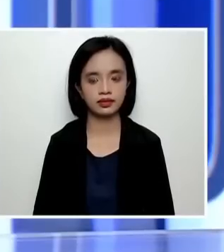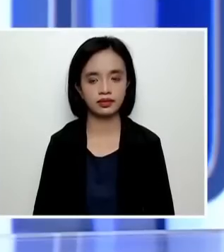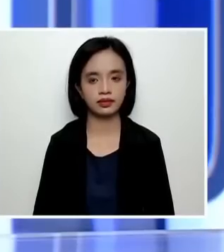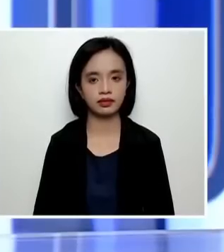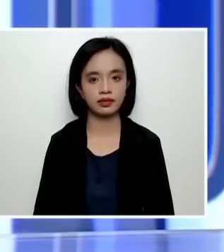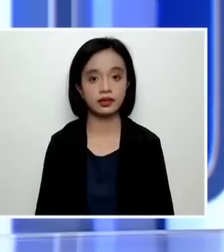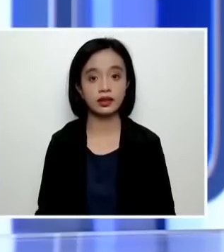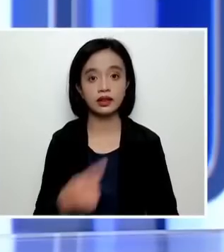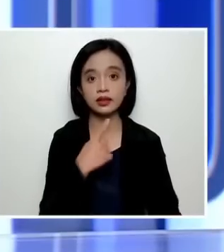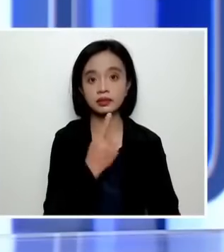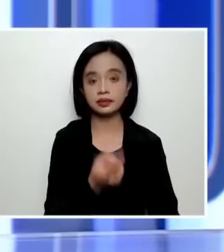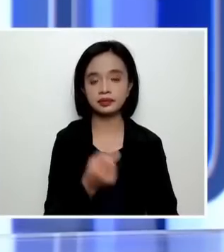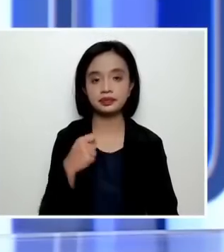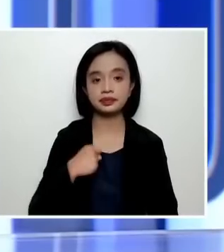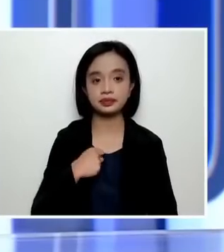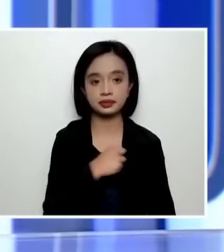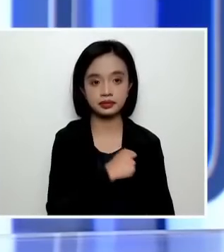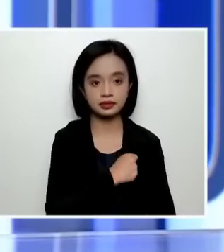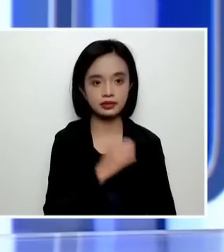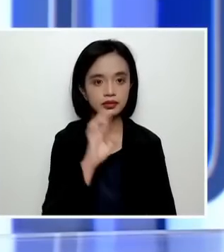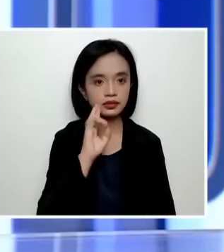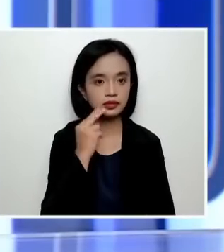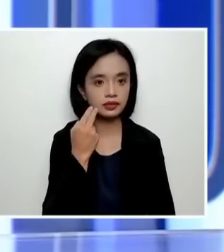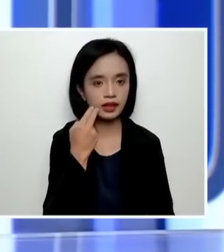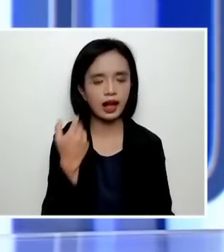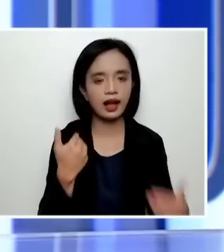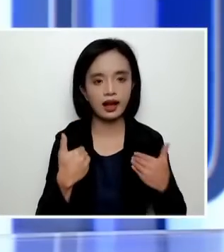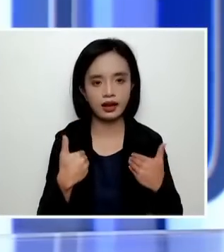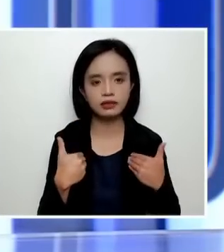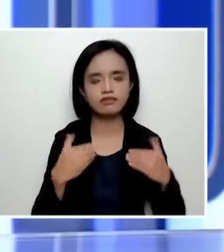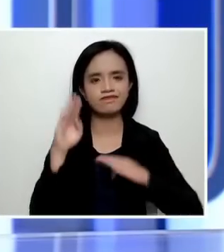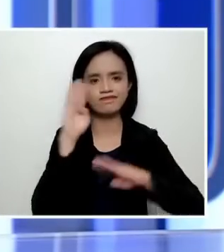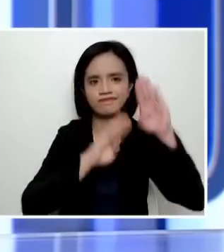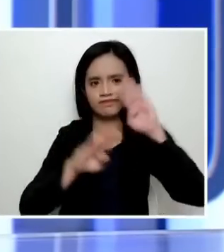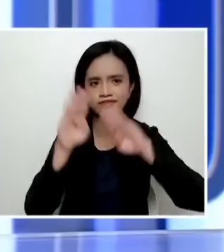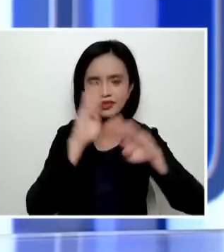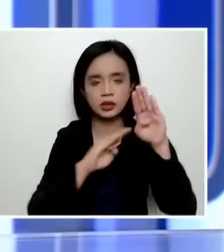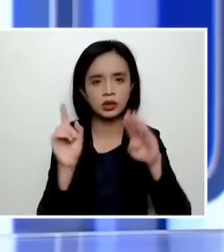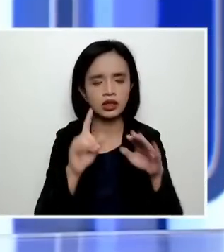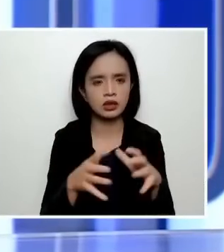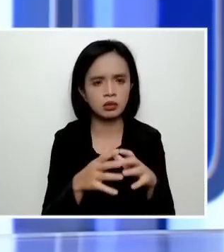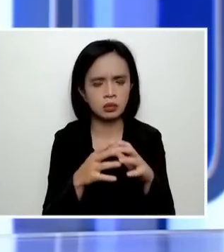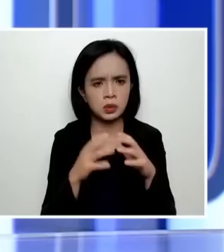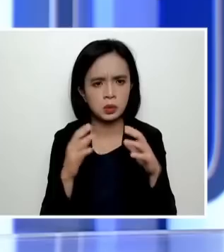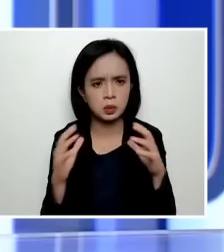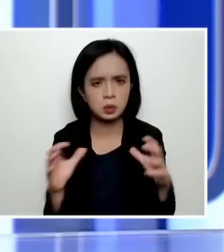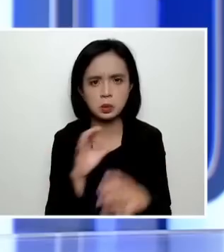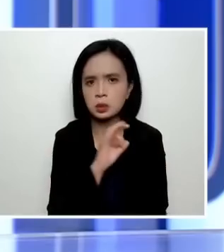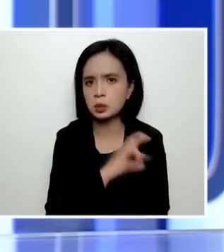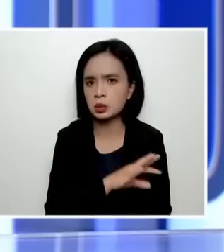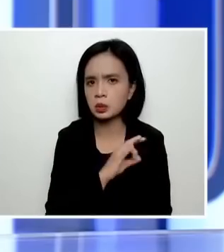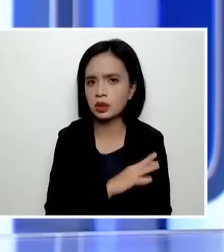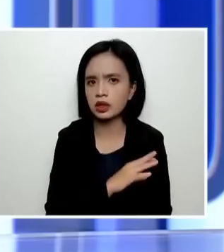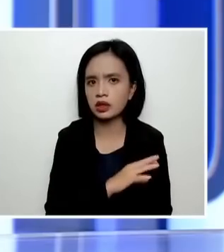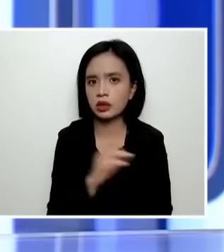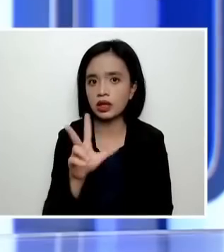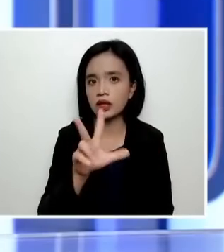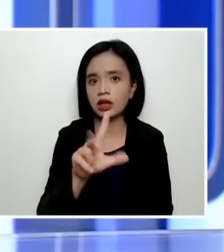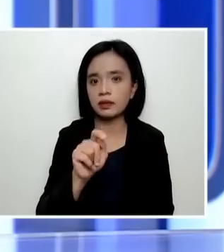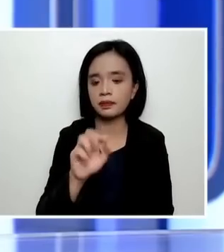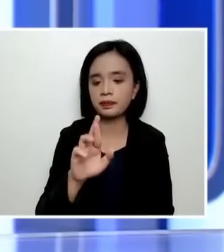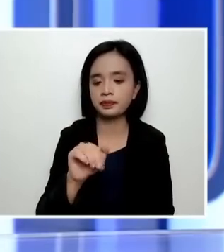Iginigiit ni Senador Risa Ontiveros na maanomalya ang napakalaking kita at alokasyon sa tatlong trader ng